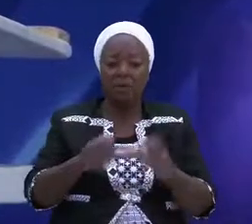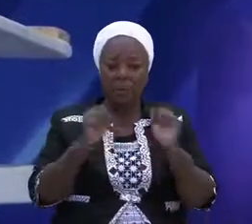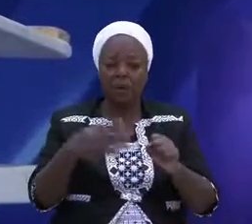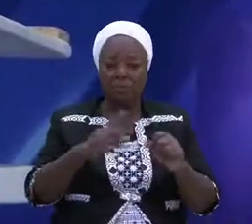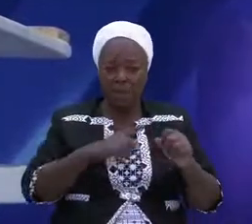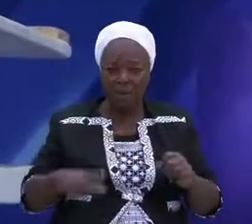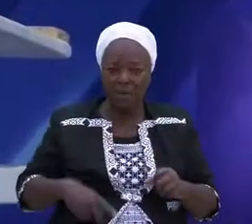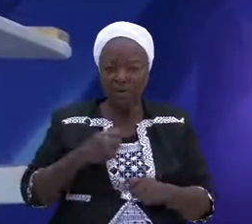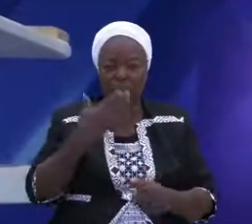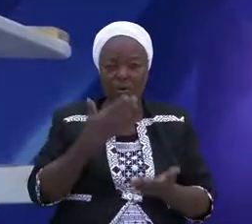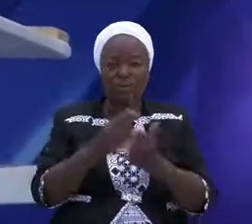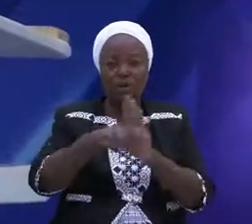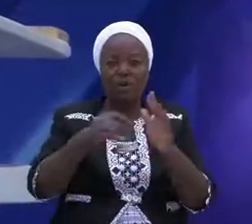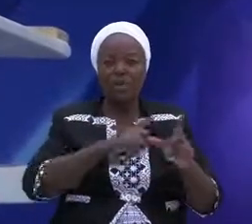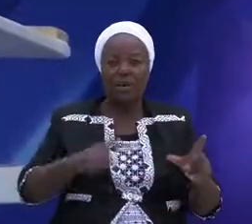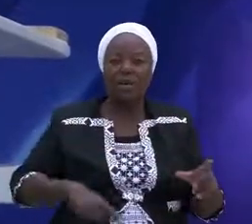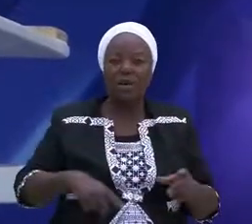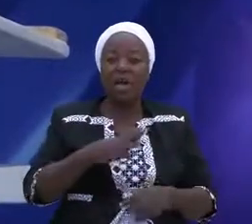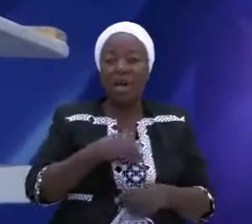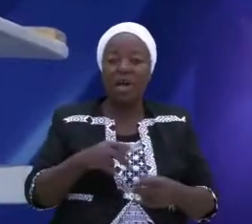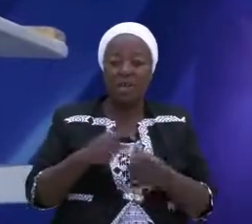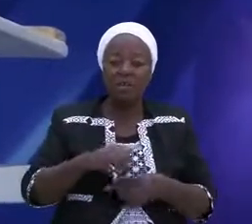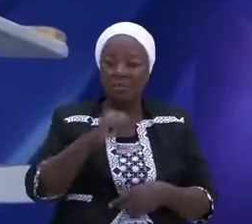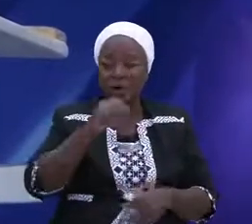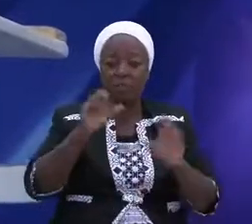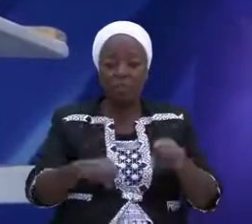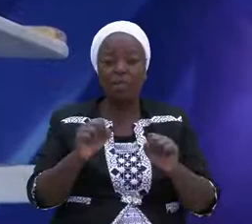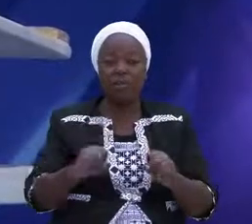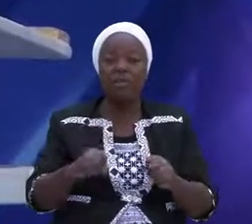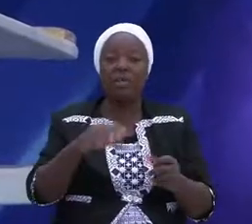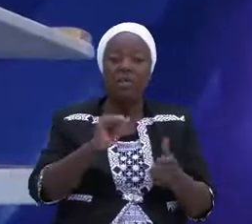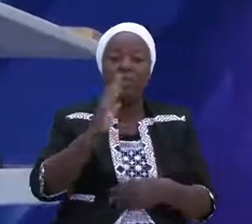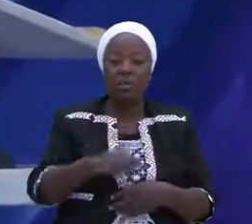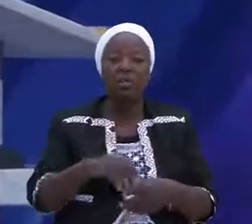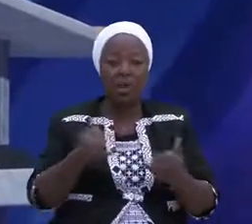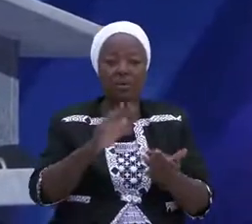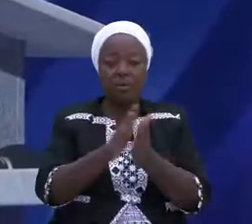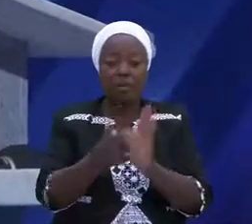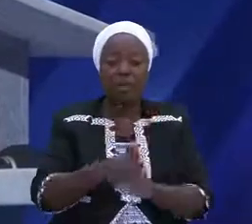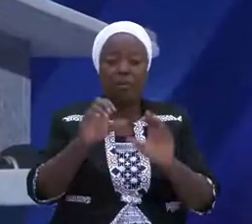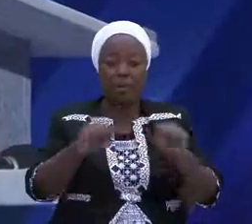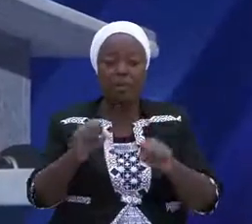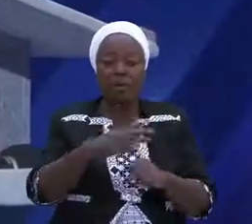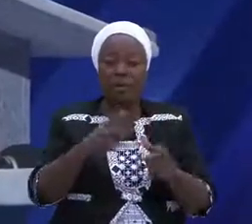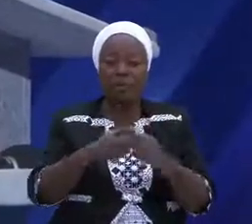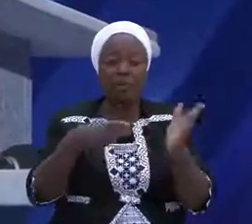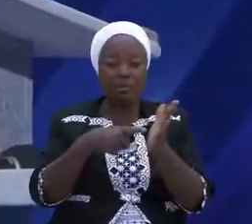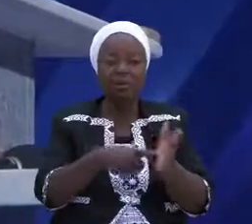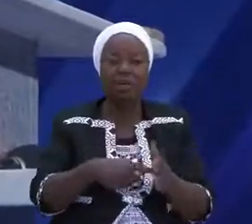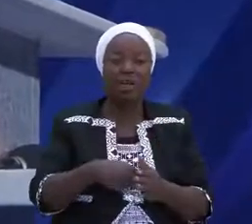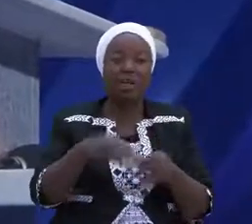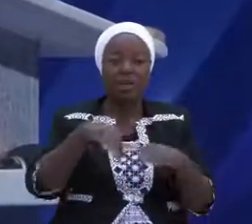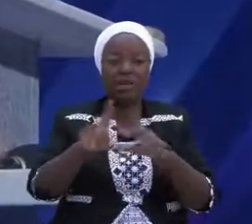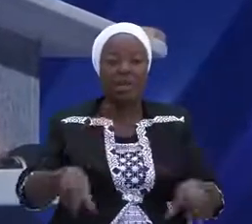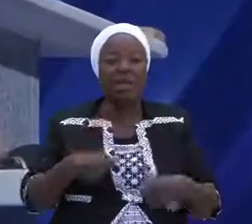La puissance de Dieu, la bonté de Dieu et les impossibilités qui deviendront possibles, il y aura la